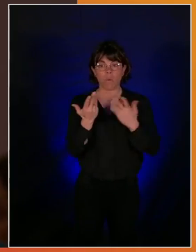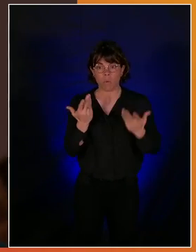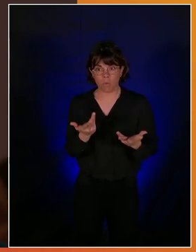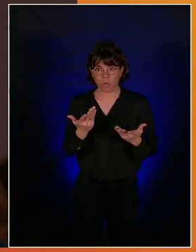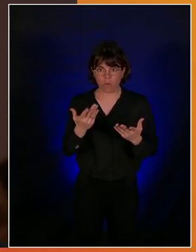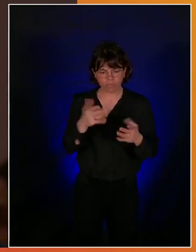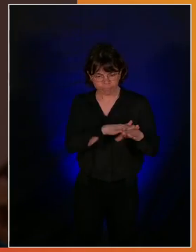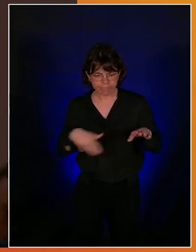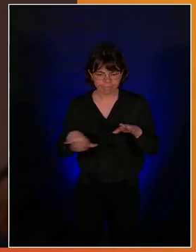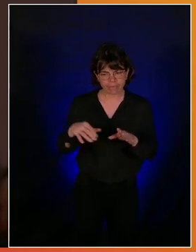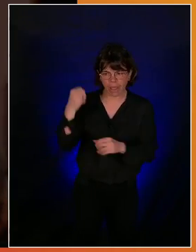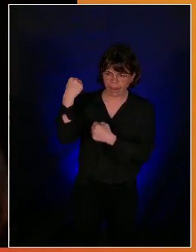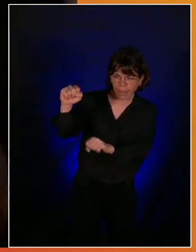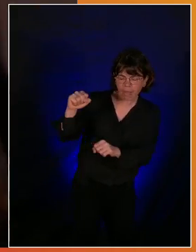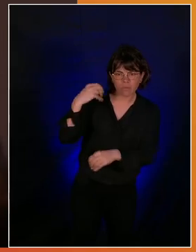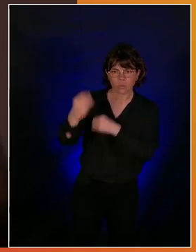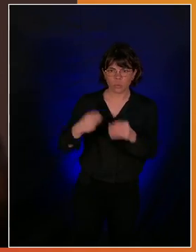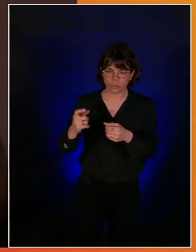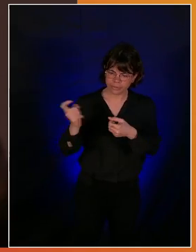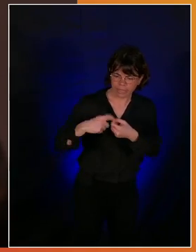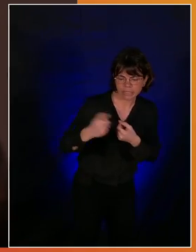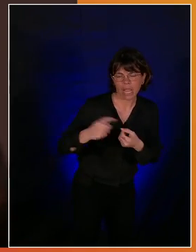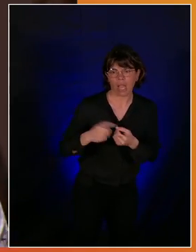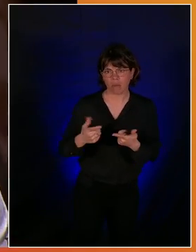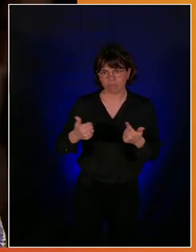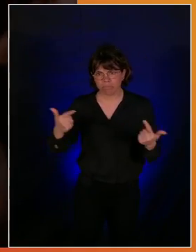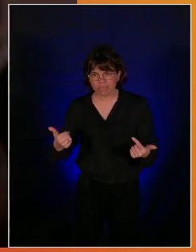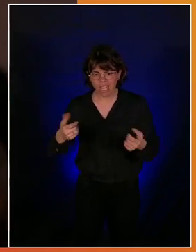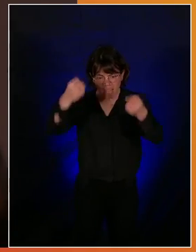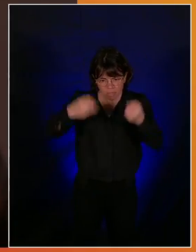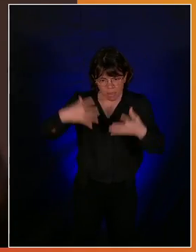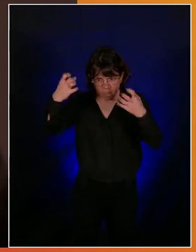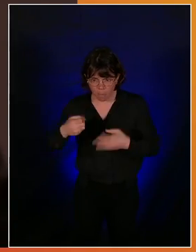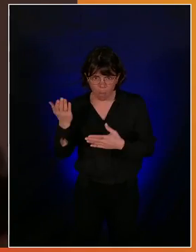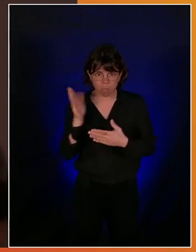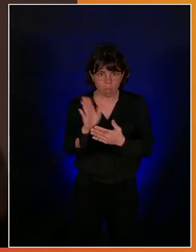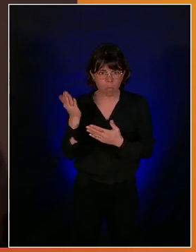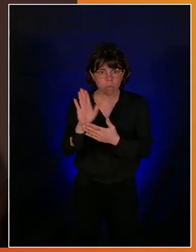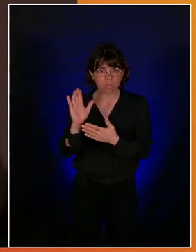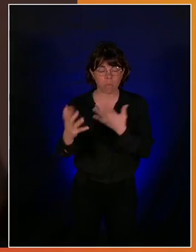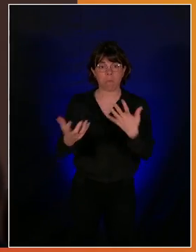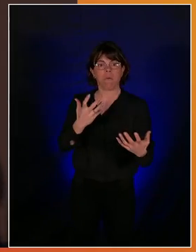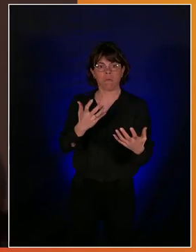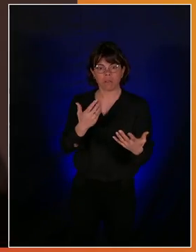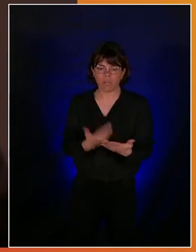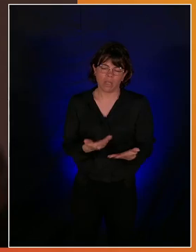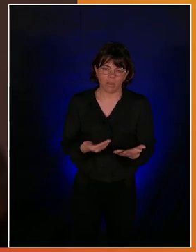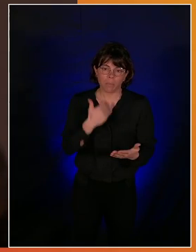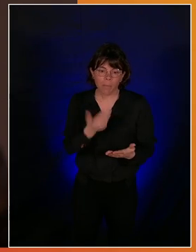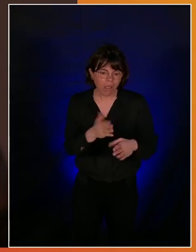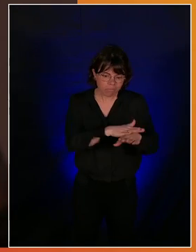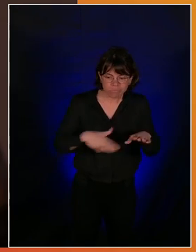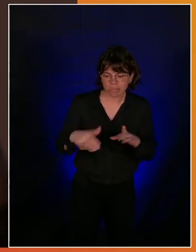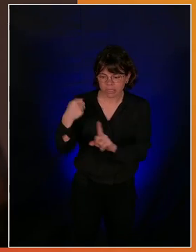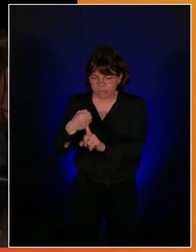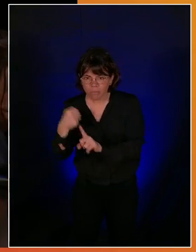grève ou à l'action syndicale les actions coup de point ne peuvent pas être m mises en place au détriment du combat